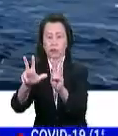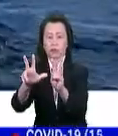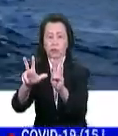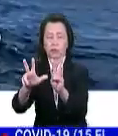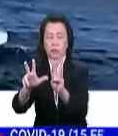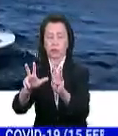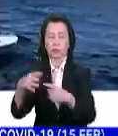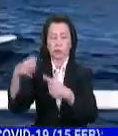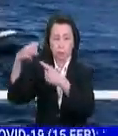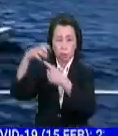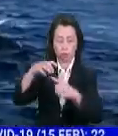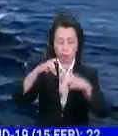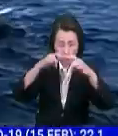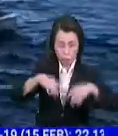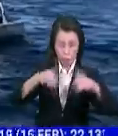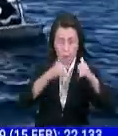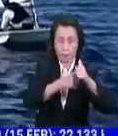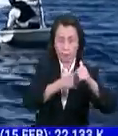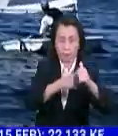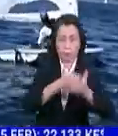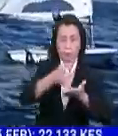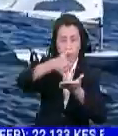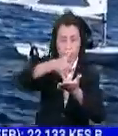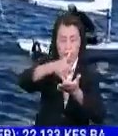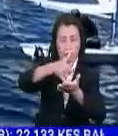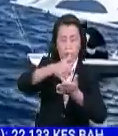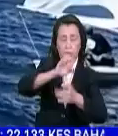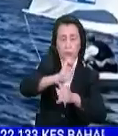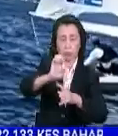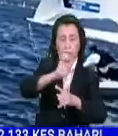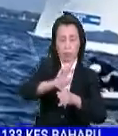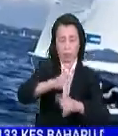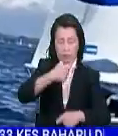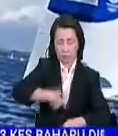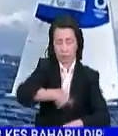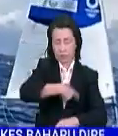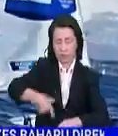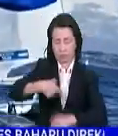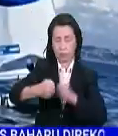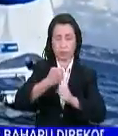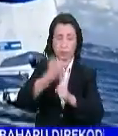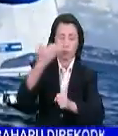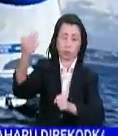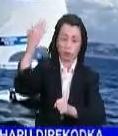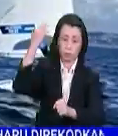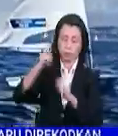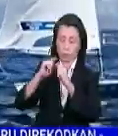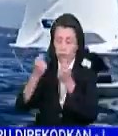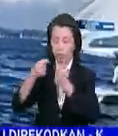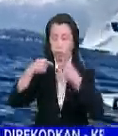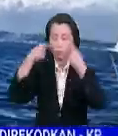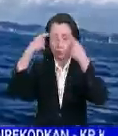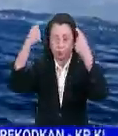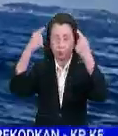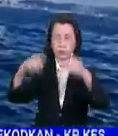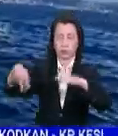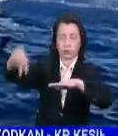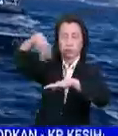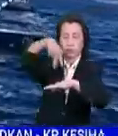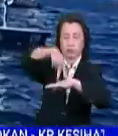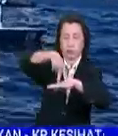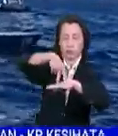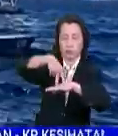pada ketuhanan Ujian pertama piala emas Liga pelayaran.di Zealand tahun lalu Square pelayaran negara berjaya menaiki podium